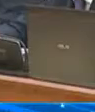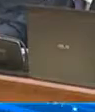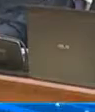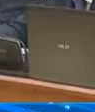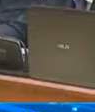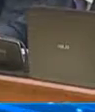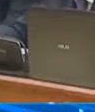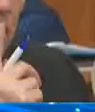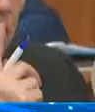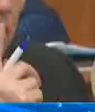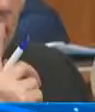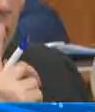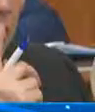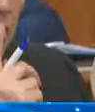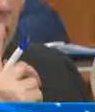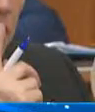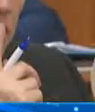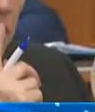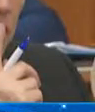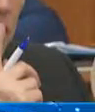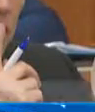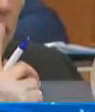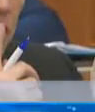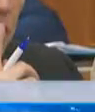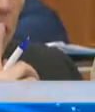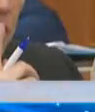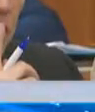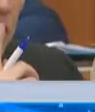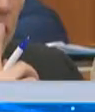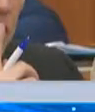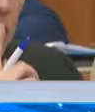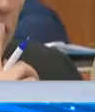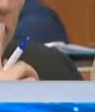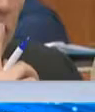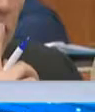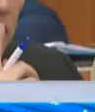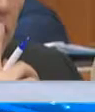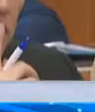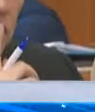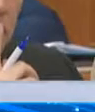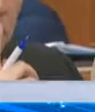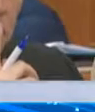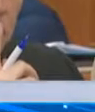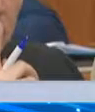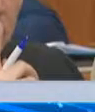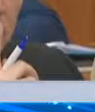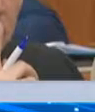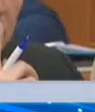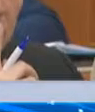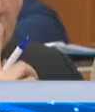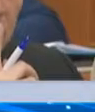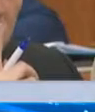заң жобасын мақұлдады. Бұл бастамалар Қазақстанның халықаралық мәртебесін күшейтуіне мүмкіндік беріп қана қоймайды. Сонымен қатар